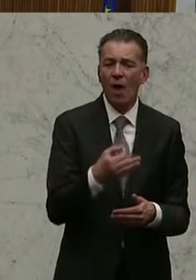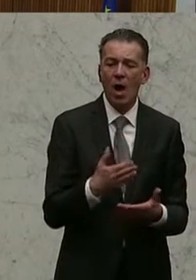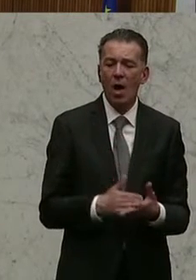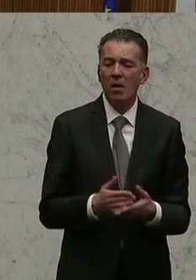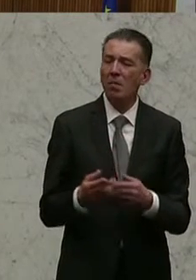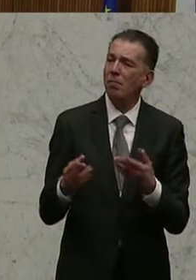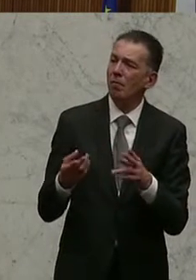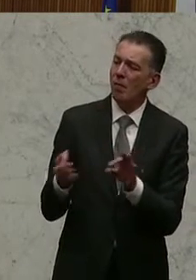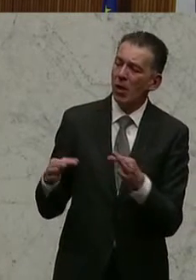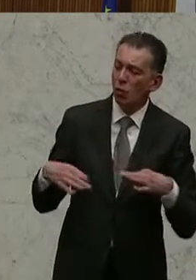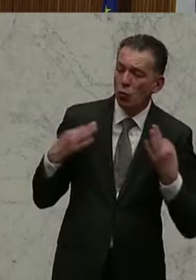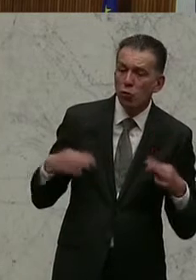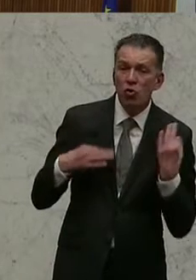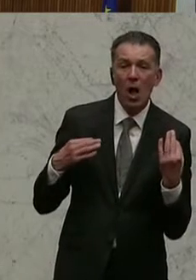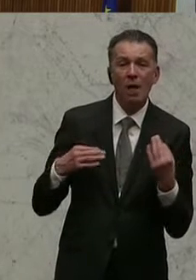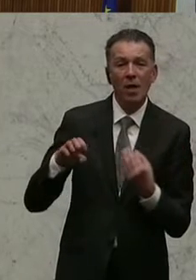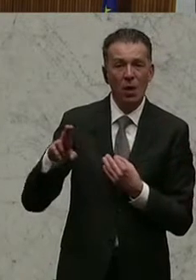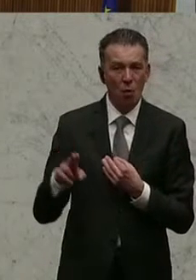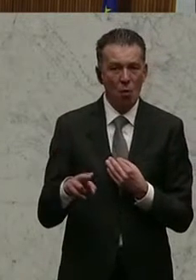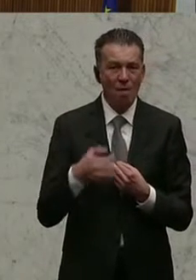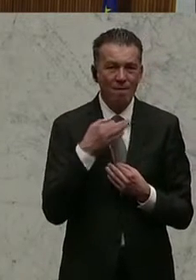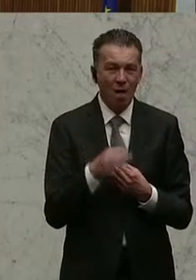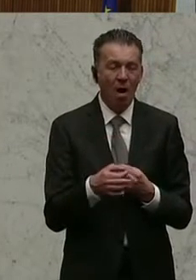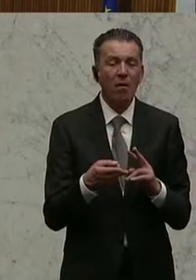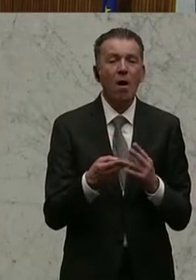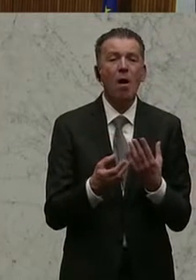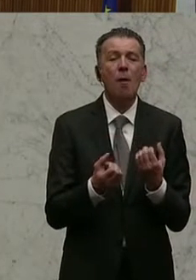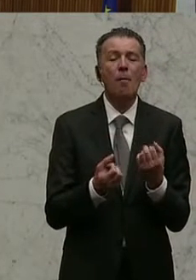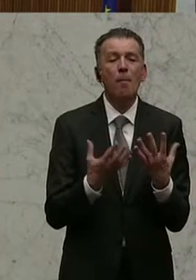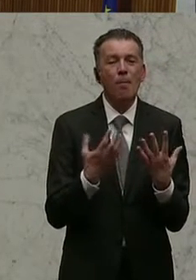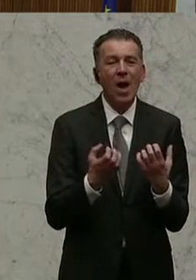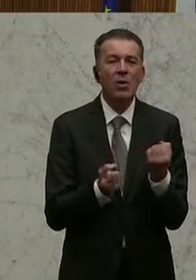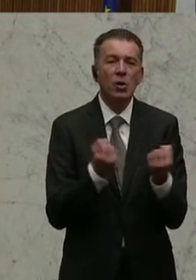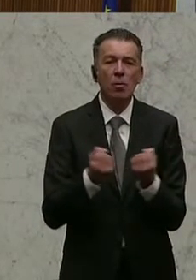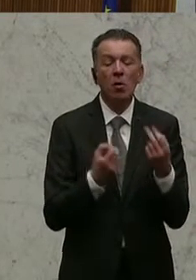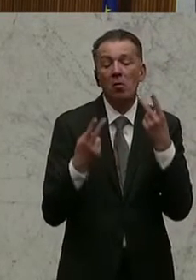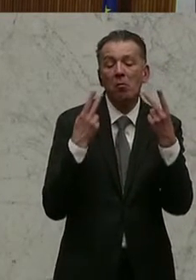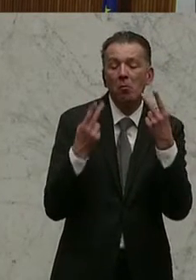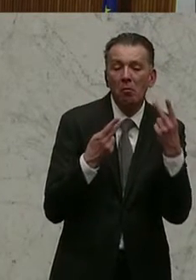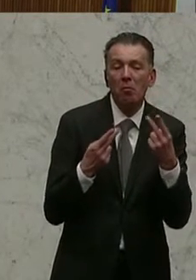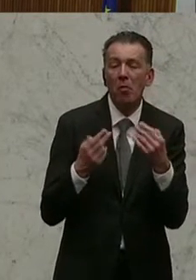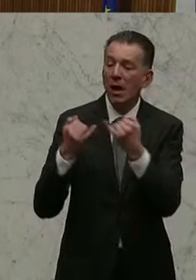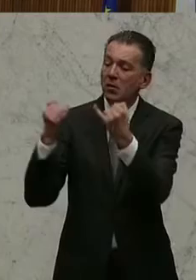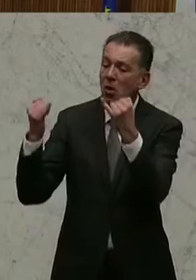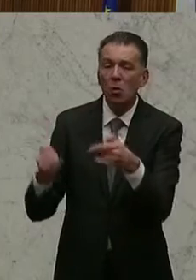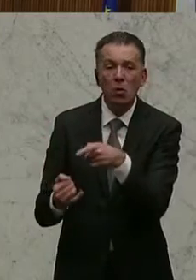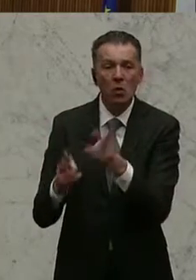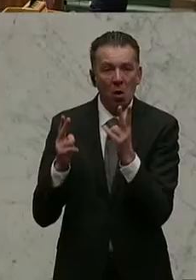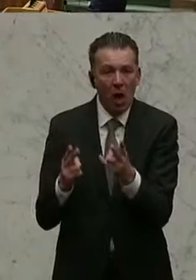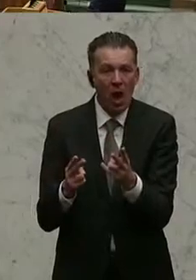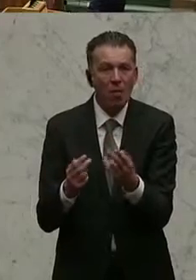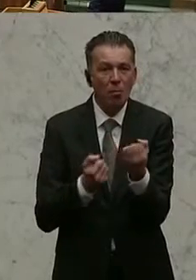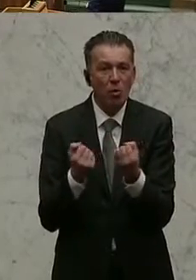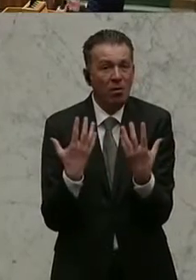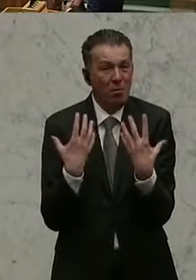Live-Übertragung ausklinken. Hier kommt wie immer die Zeit im Bild. Ich danke für Ihr Interesse und wünsche noch einen angenehmen Tag. Politik